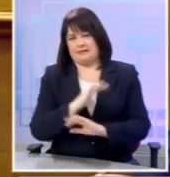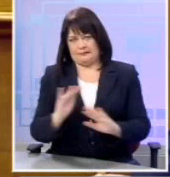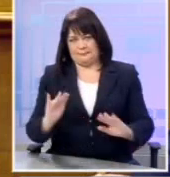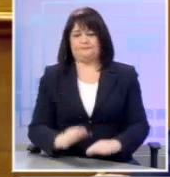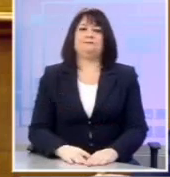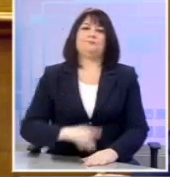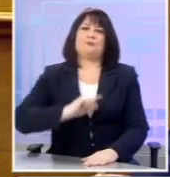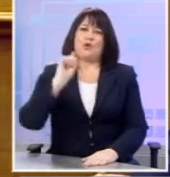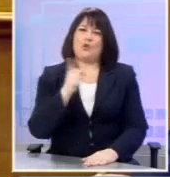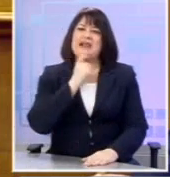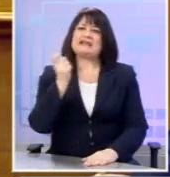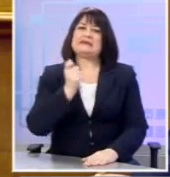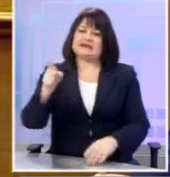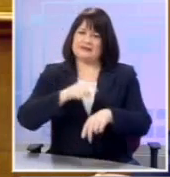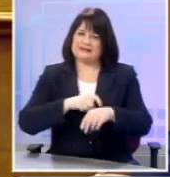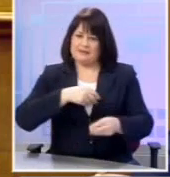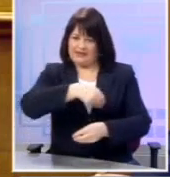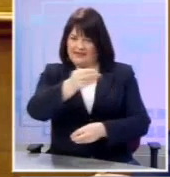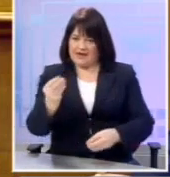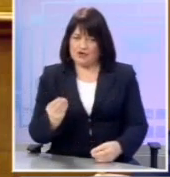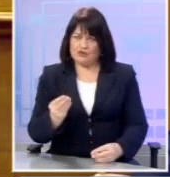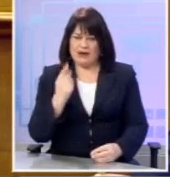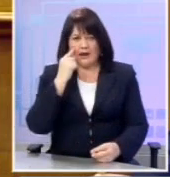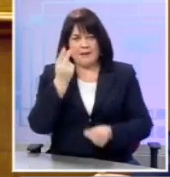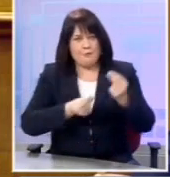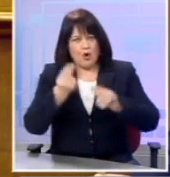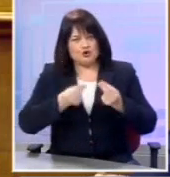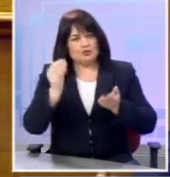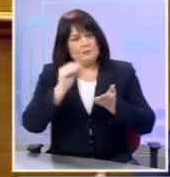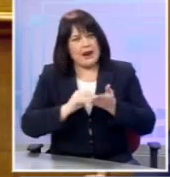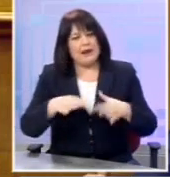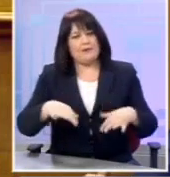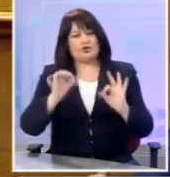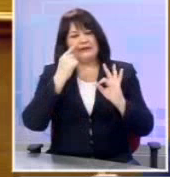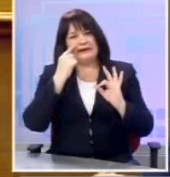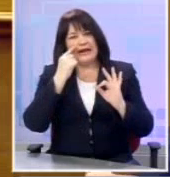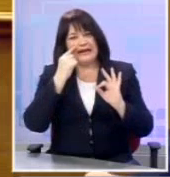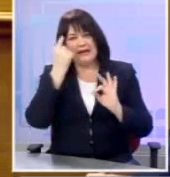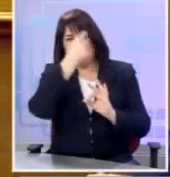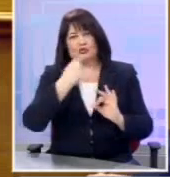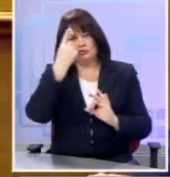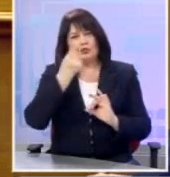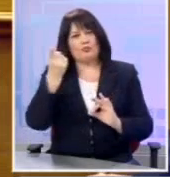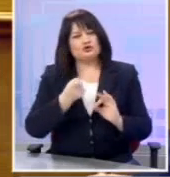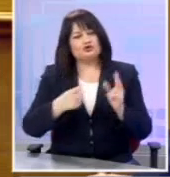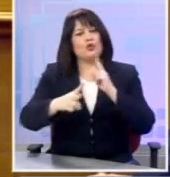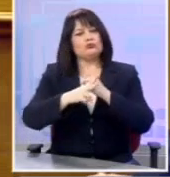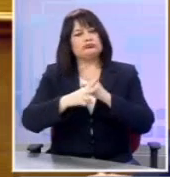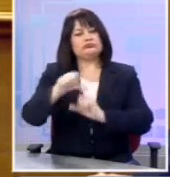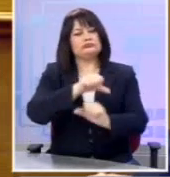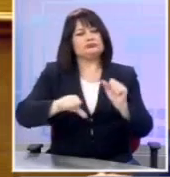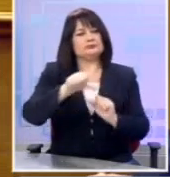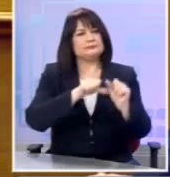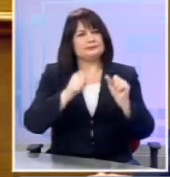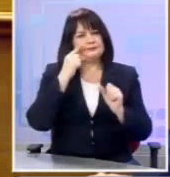Όλες οι συντάξεις που δίνονται σήμερα θα υπολογιστούν εξ αρχής, θα υπάρχει προσωπικό ποσοστό αναπλήρωσης που θα καλύπτει